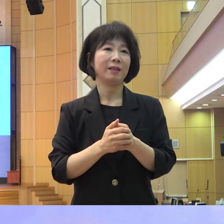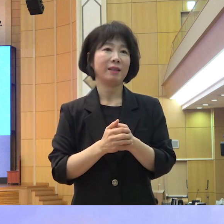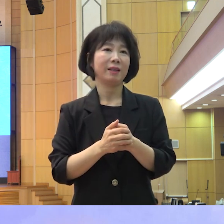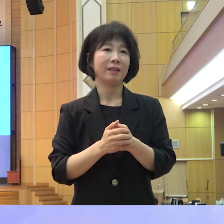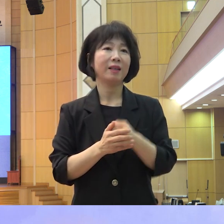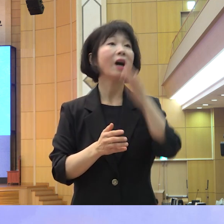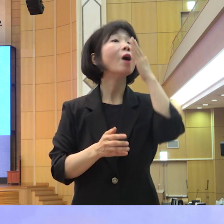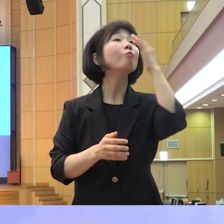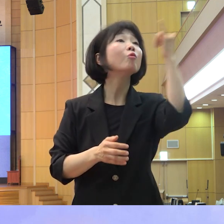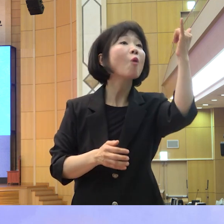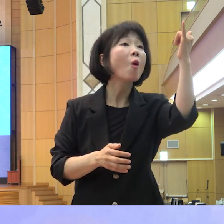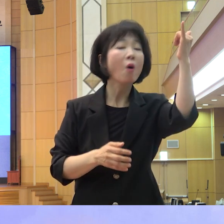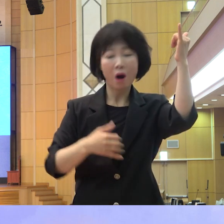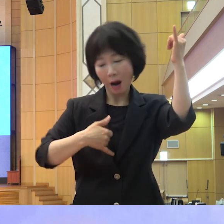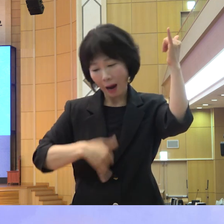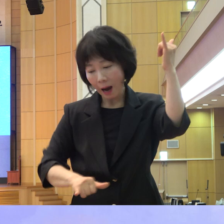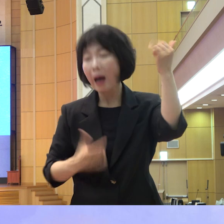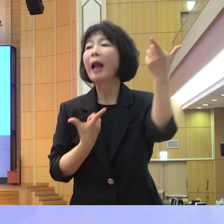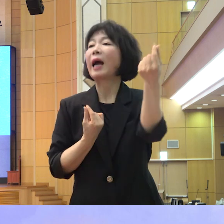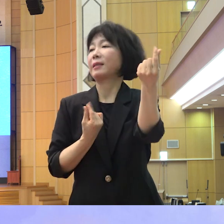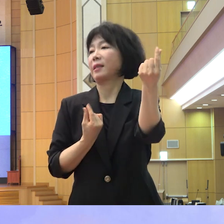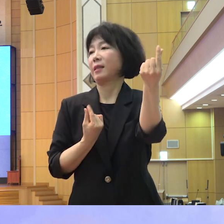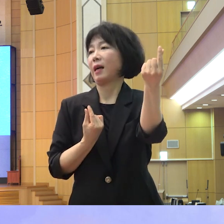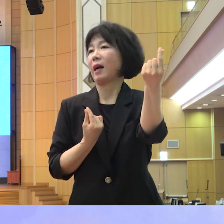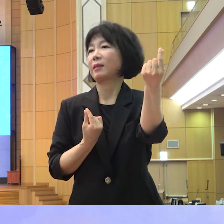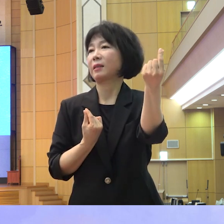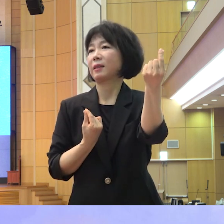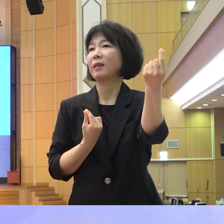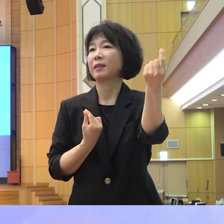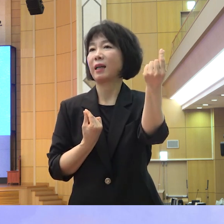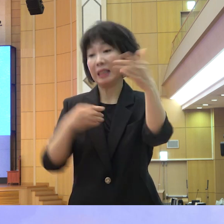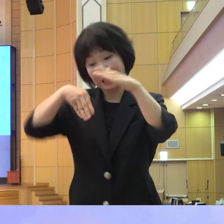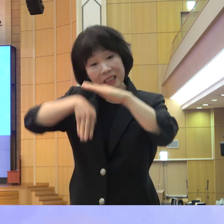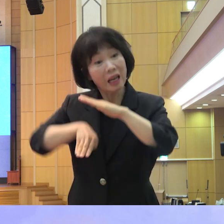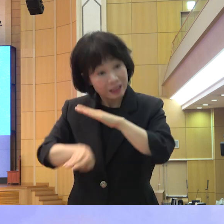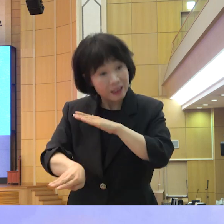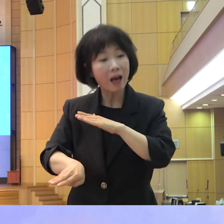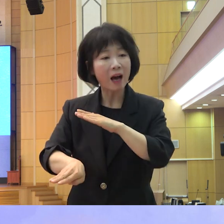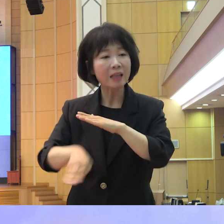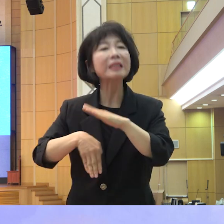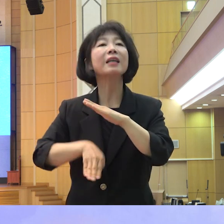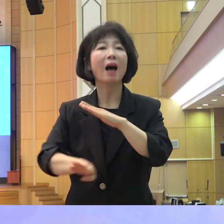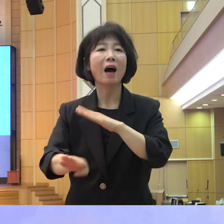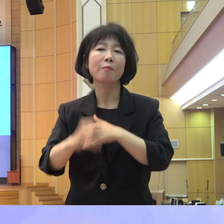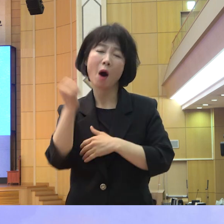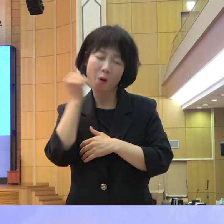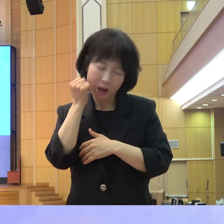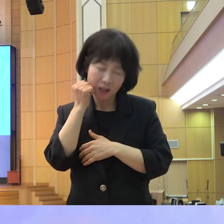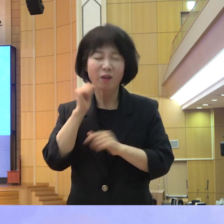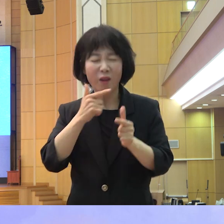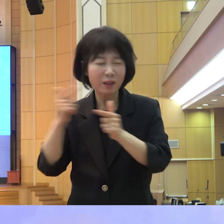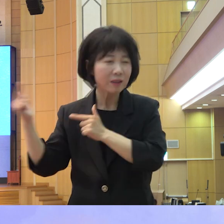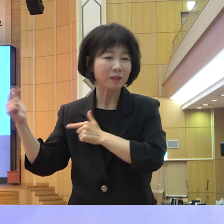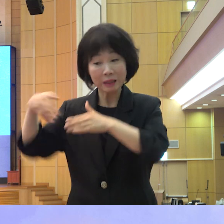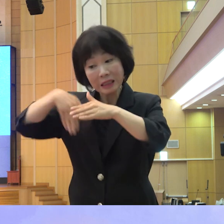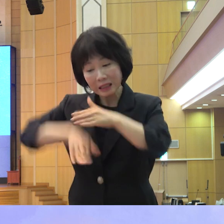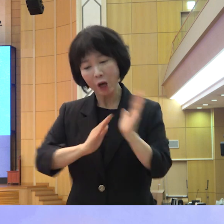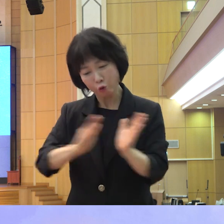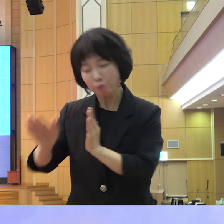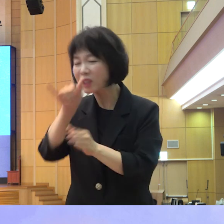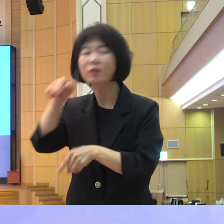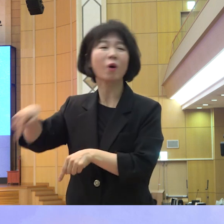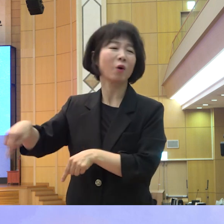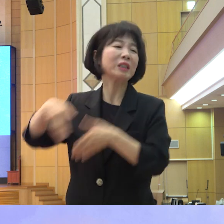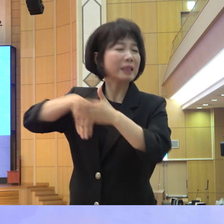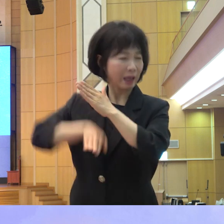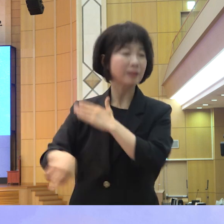있도록 간식도 오늘만큼은 풍성히 드실 수 있도록 뭐 아이스크림이며